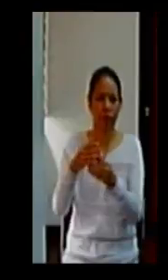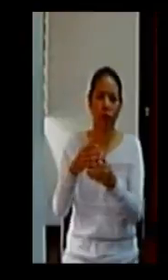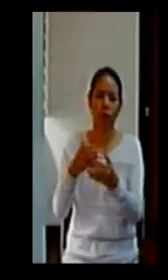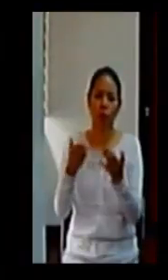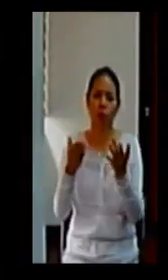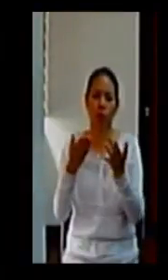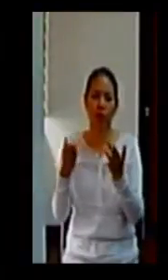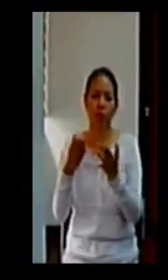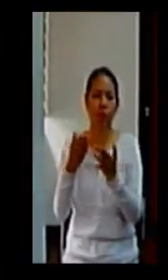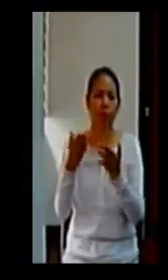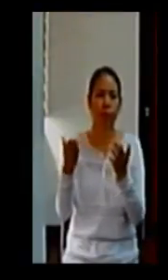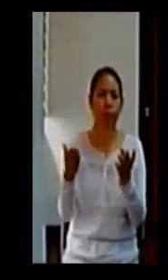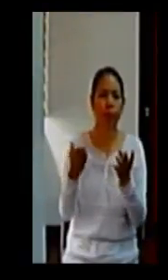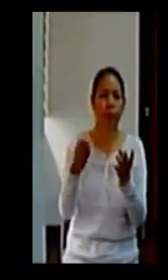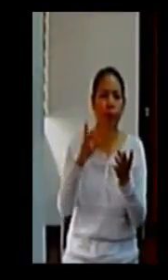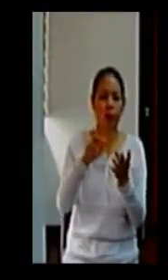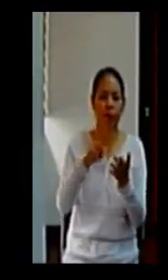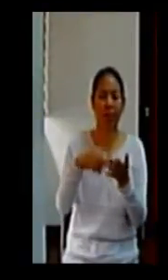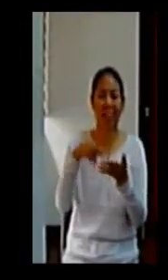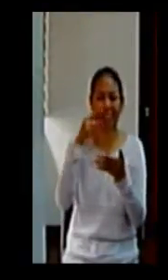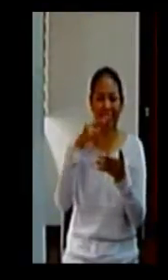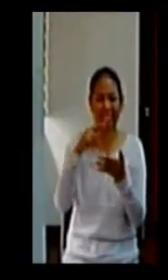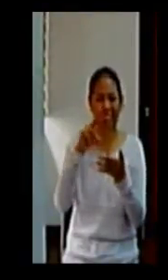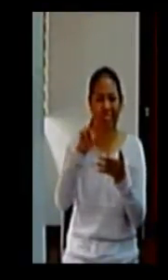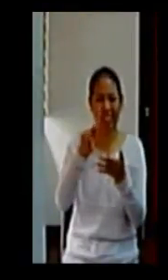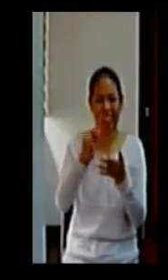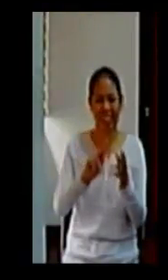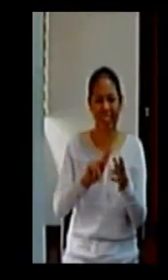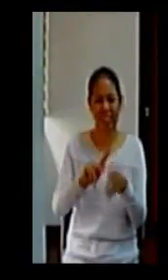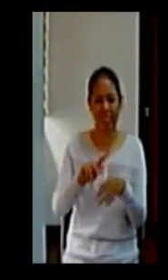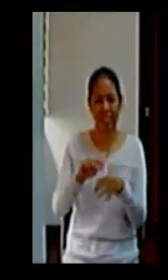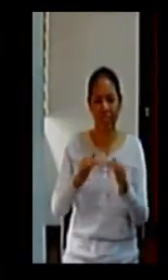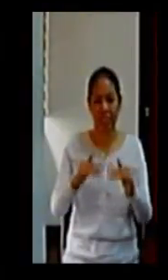cultural world heritage para